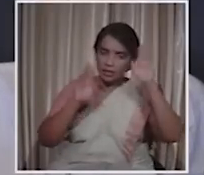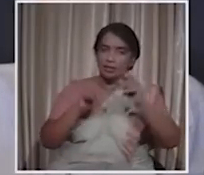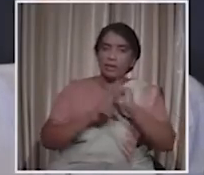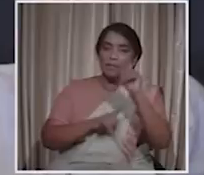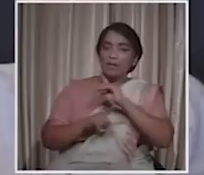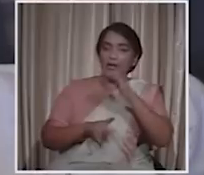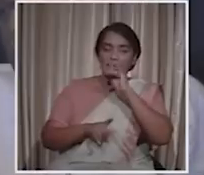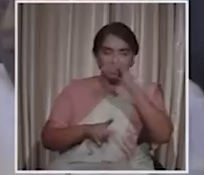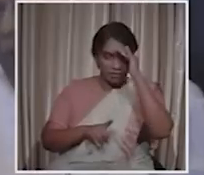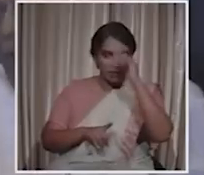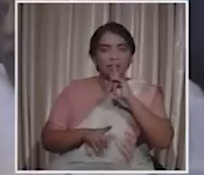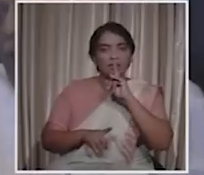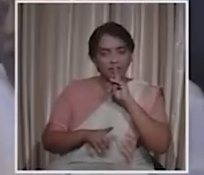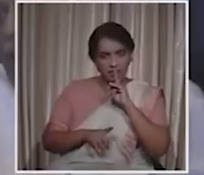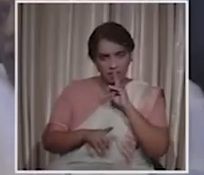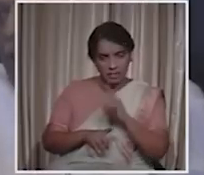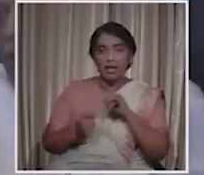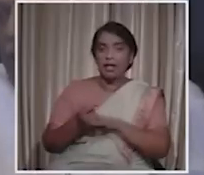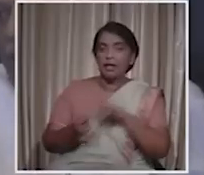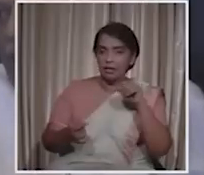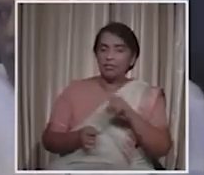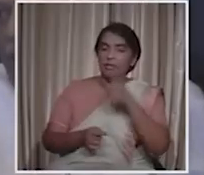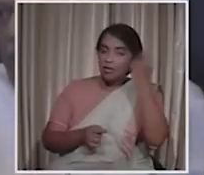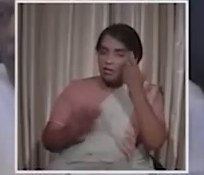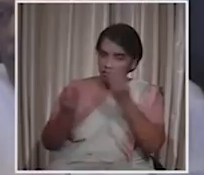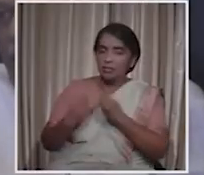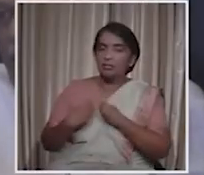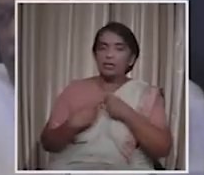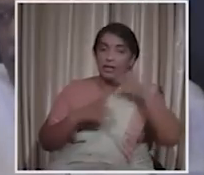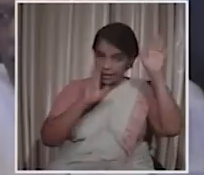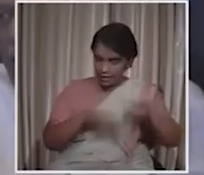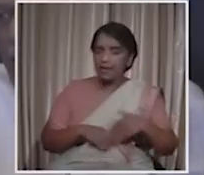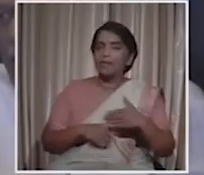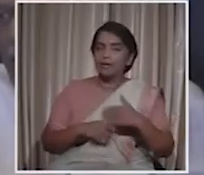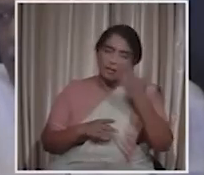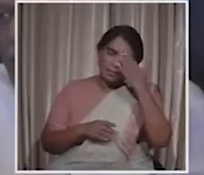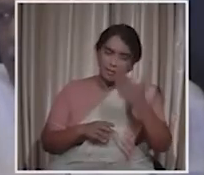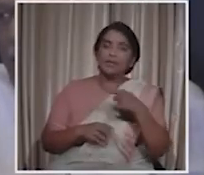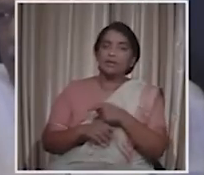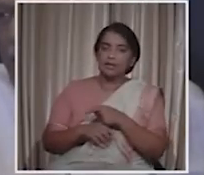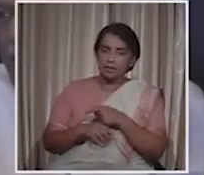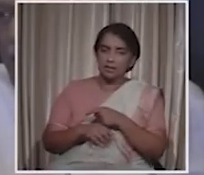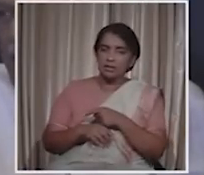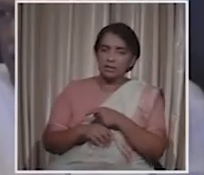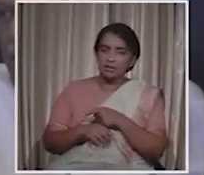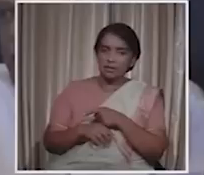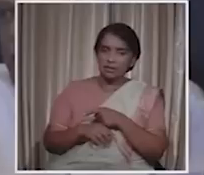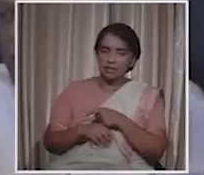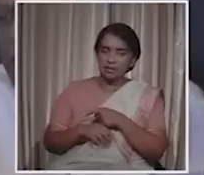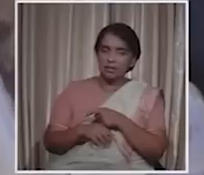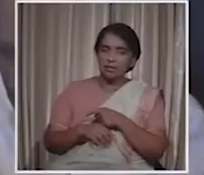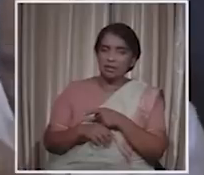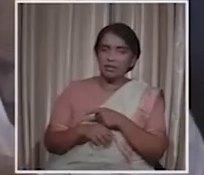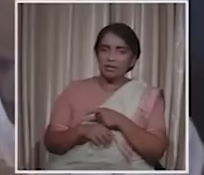සභානායකතුමාට කියනවා සභානායක ලේකම්ගෙන් මේක හොයලා දීලා එතුමන්ලා එනවා නම් කරුණාකරලා මේක ඔබතුමාට